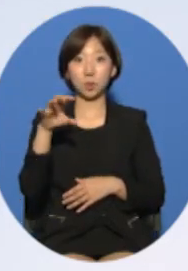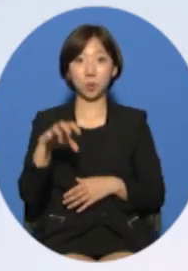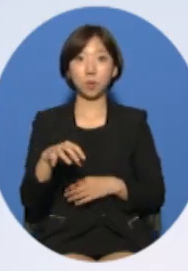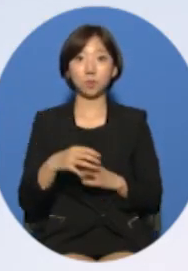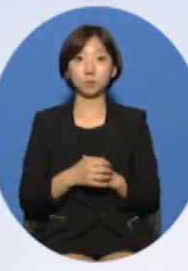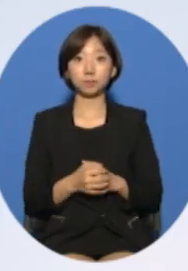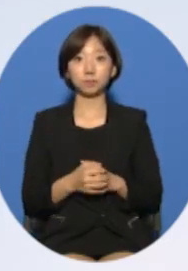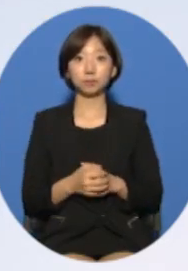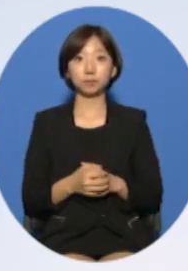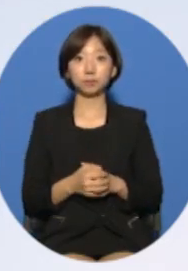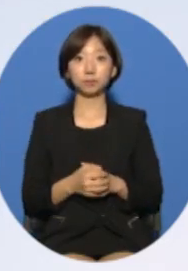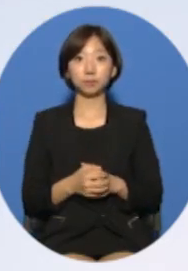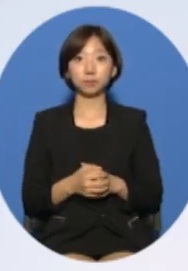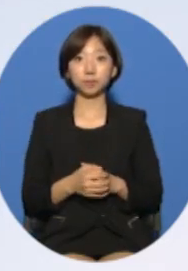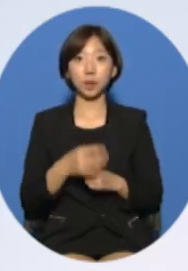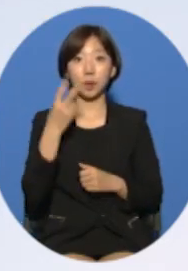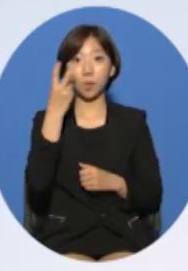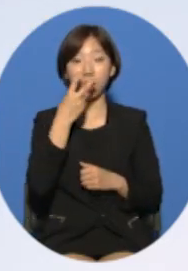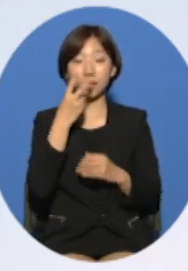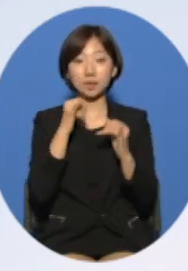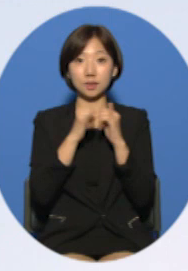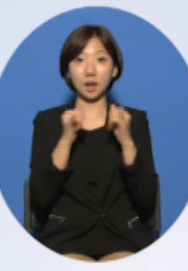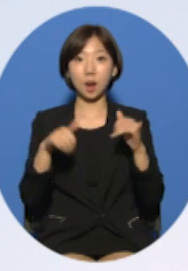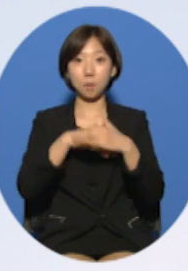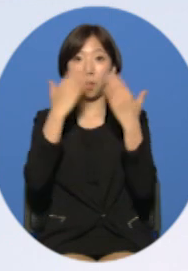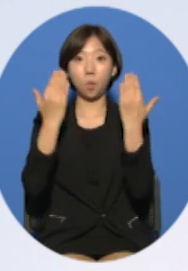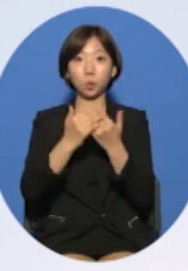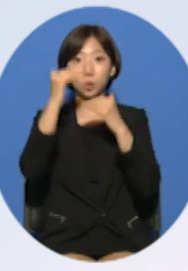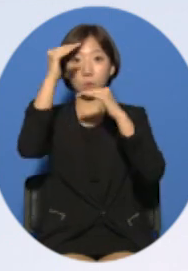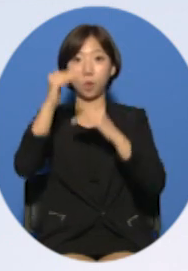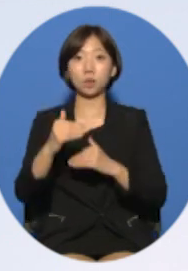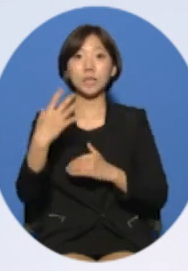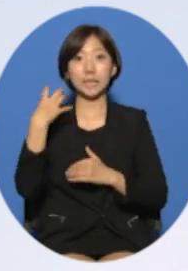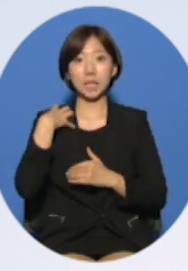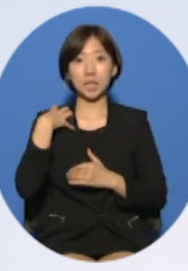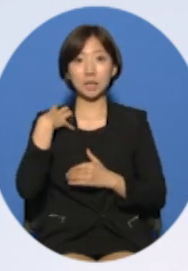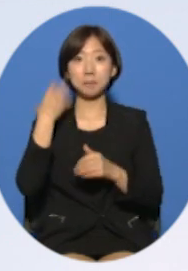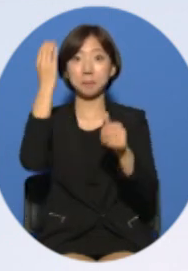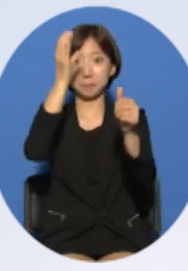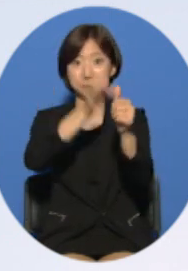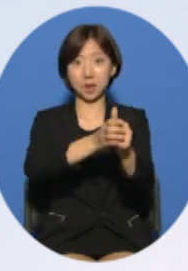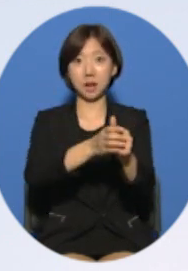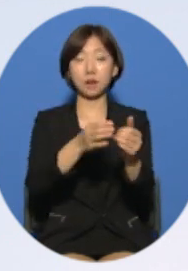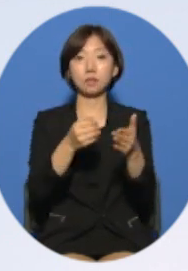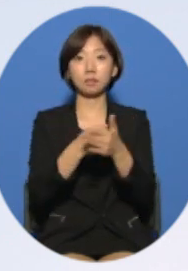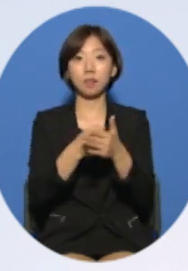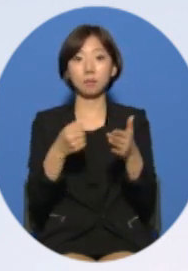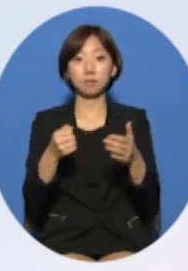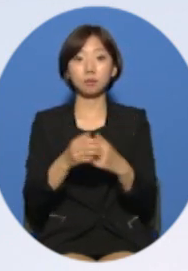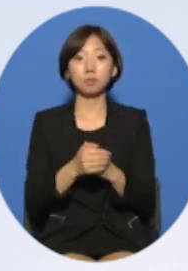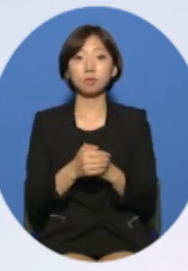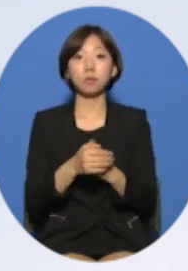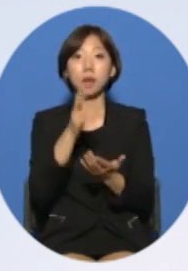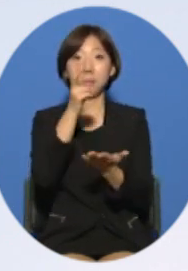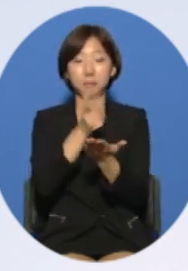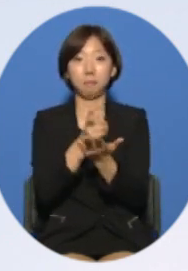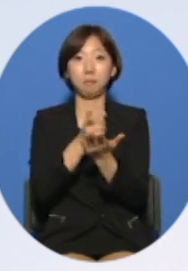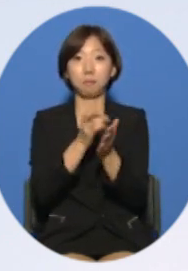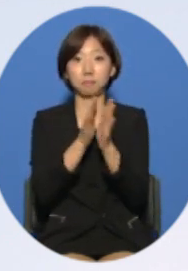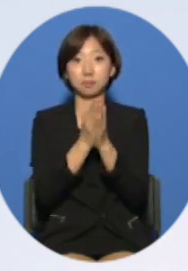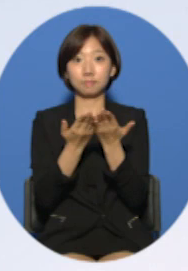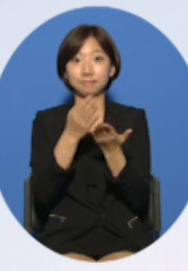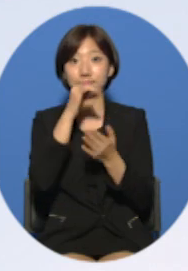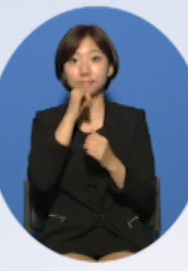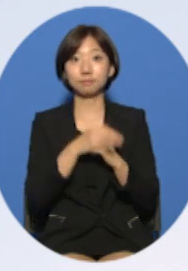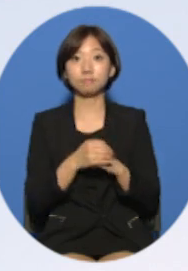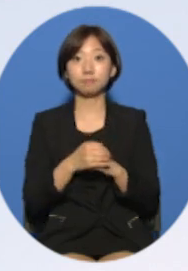네. 네. 투표 관리관님은 이제 모든 과정을 책임을 지게 때문에. 그 매뉴얼이 지금 있습니다. 네. 중앙선거에 나간